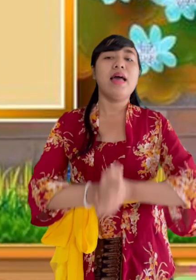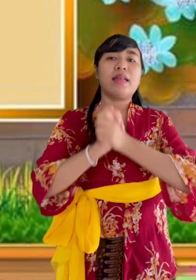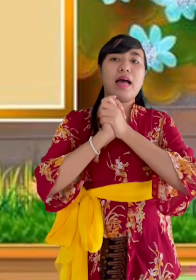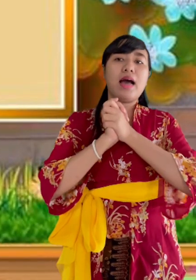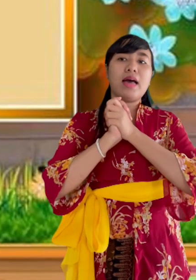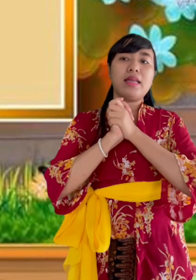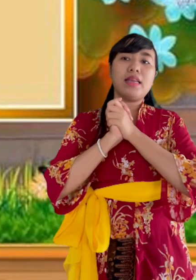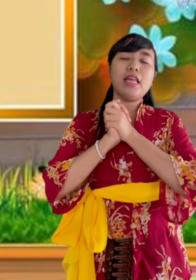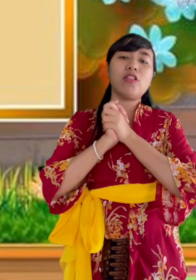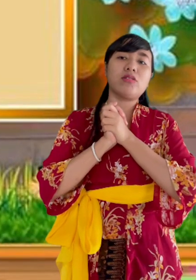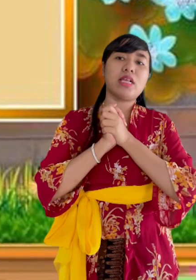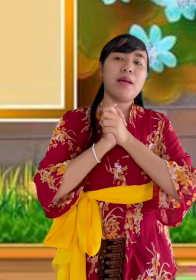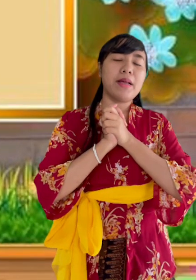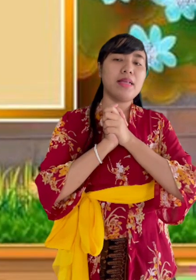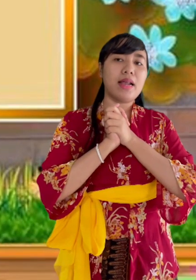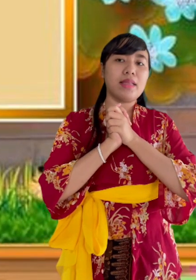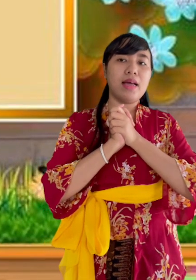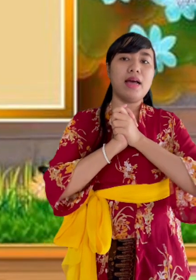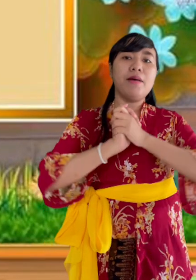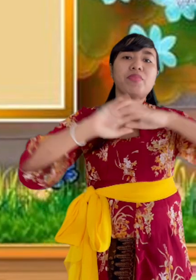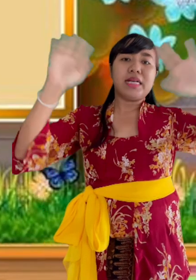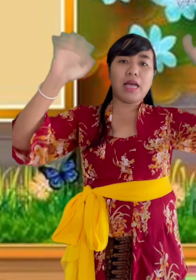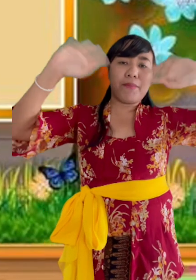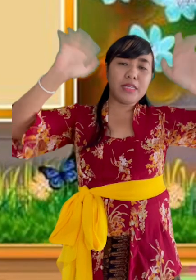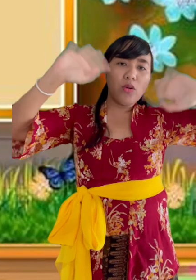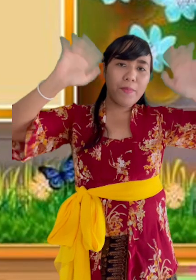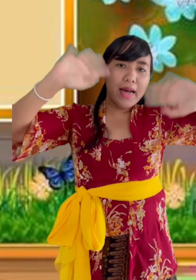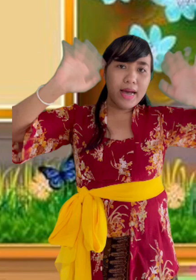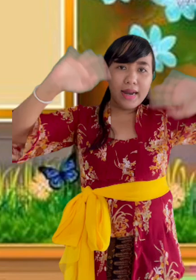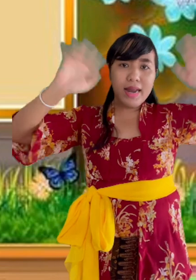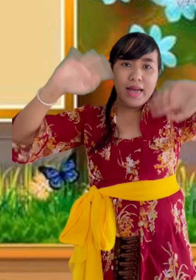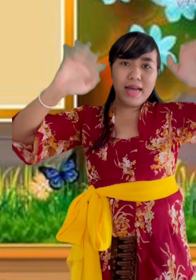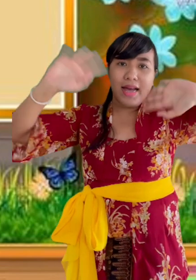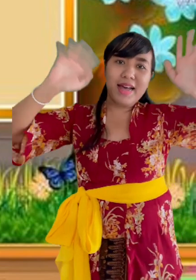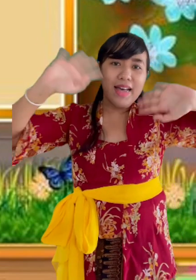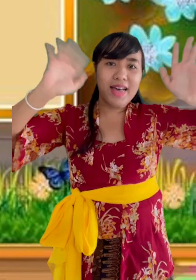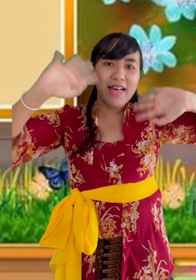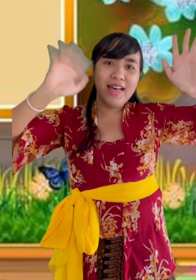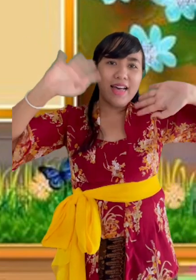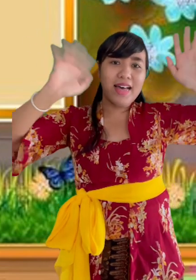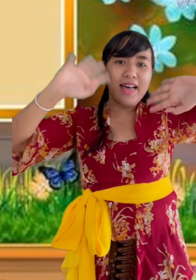Nah, hari ini itu saja pelajarannya. Sampai jumpa, dadah.